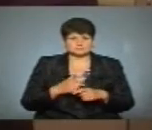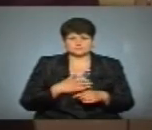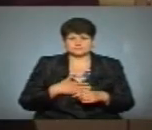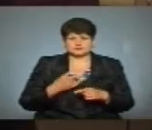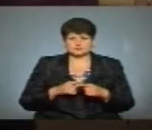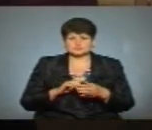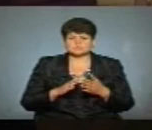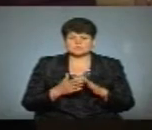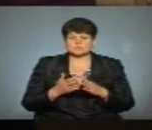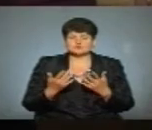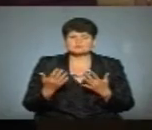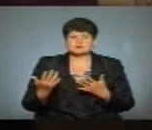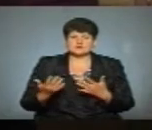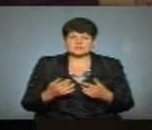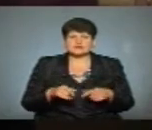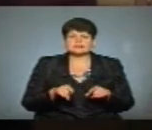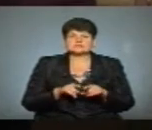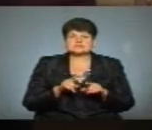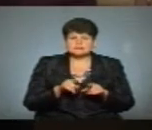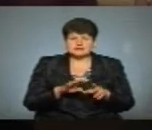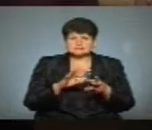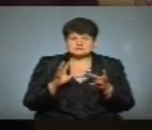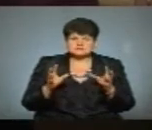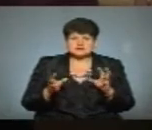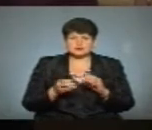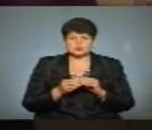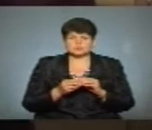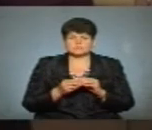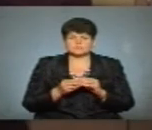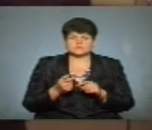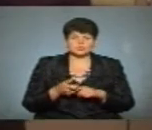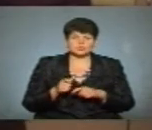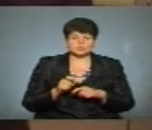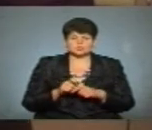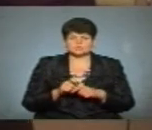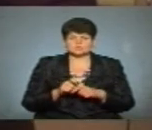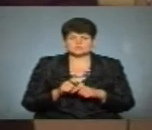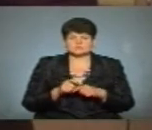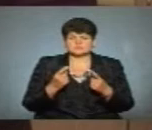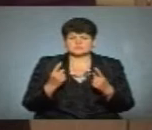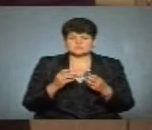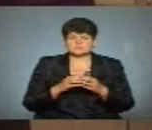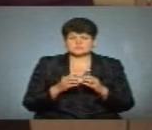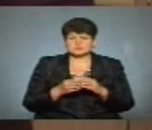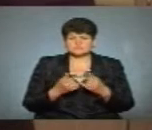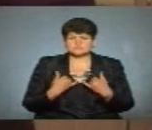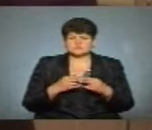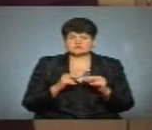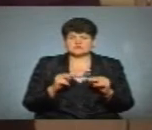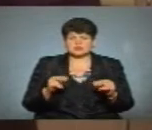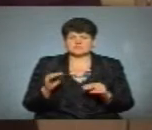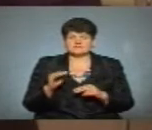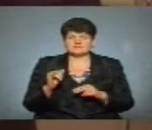ситуацією, оскільки і так загалом дуже гостро стоїть проблема сьогодні із вчителями